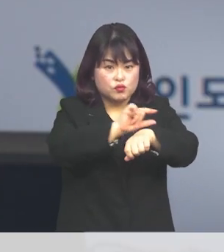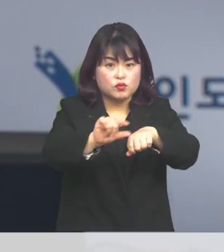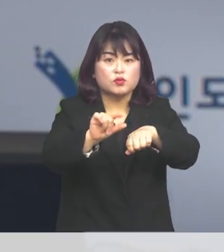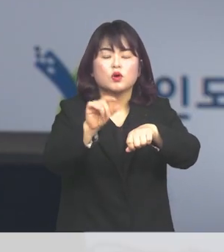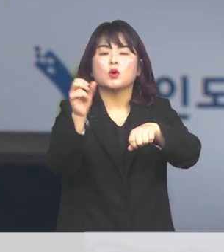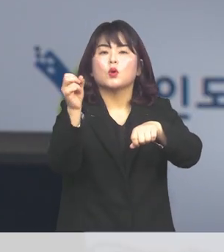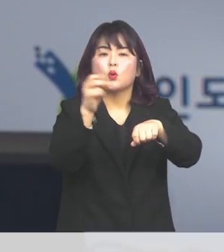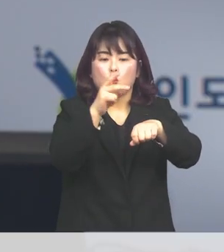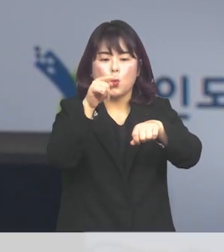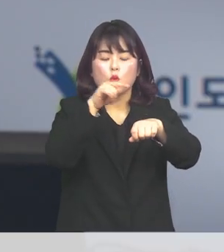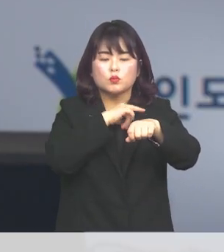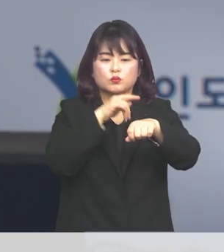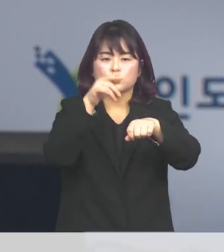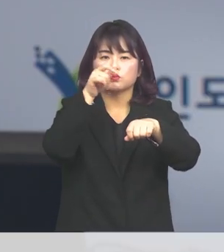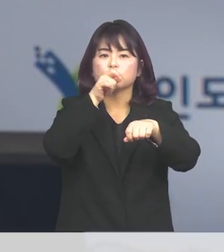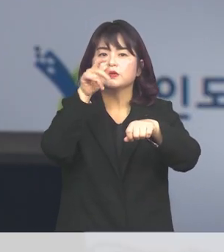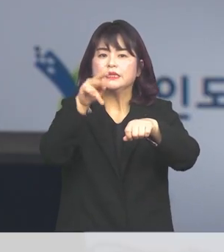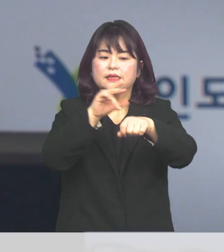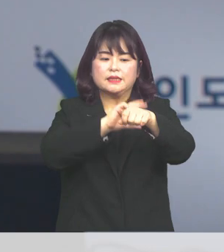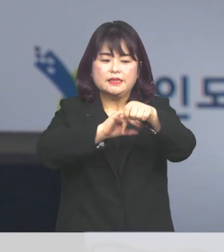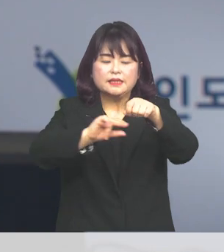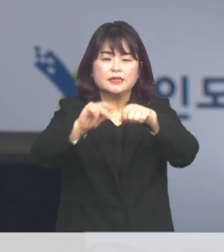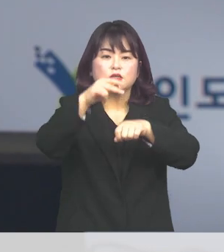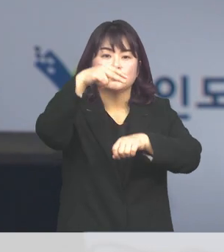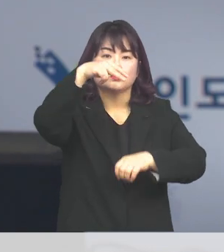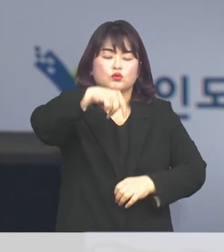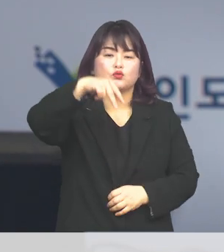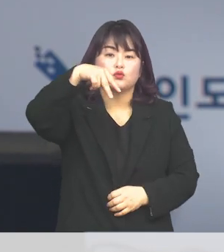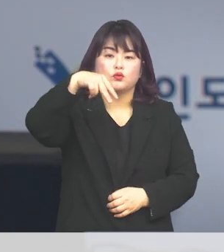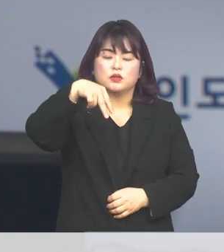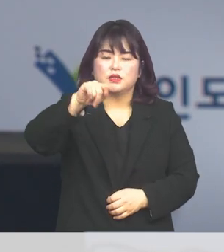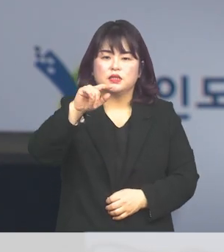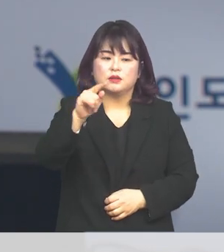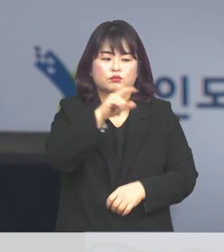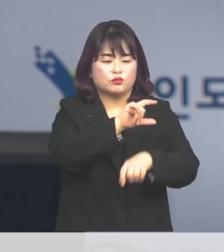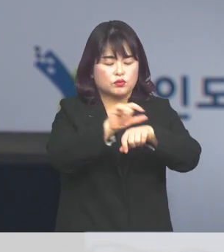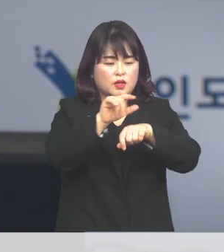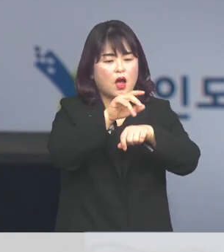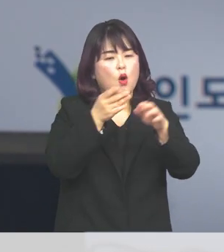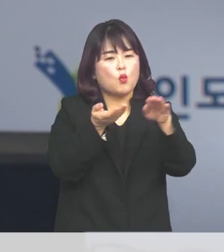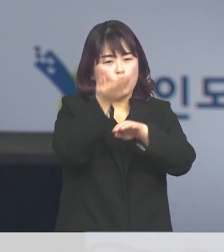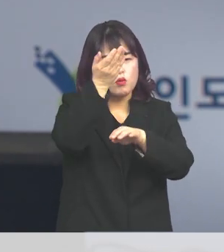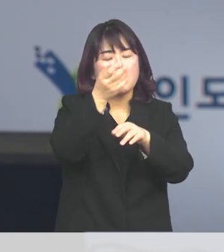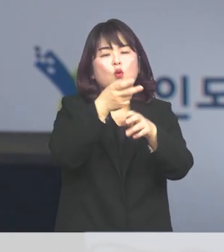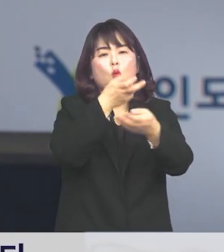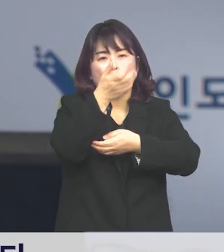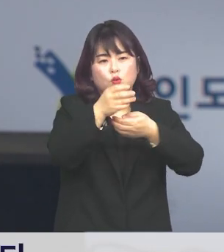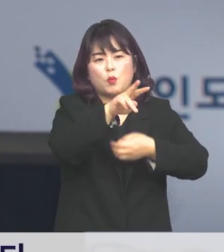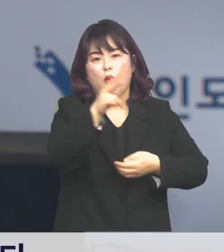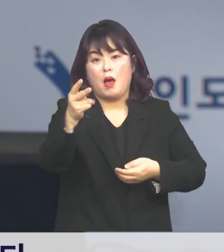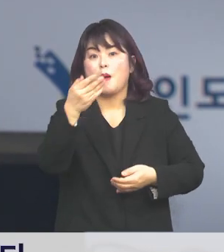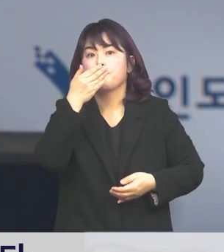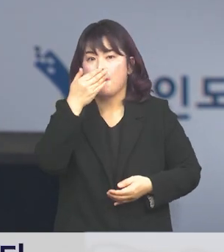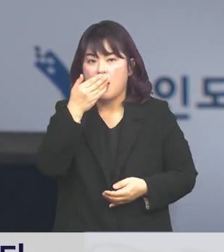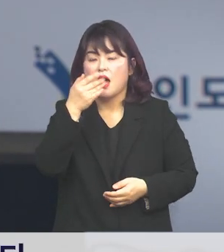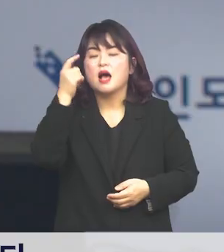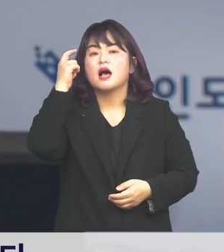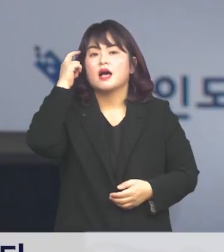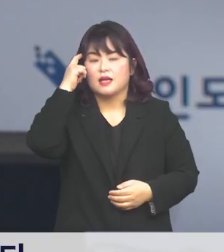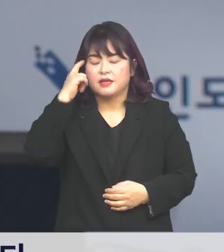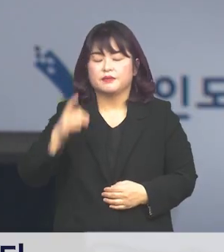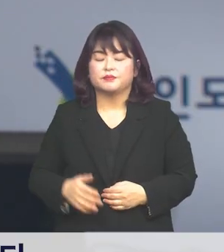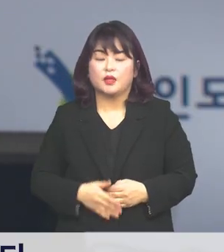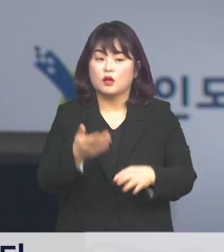GTX, 수인 분당선 지하철 등을 갈아탈 수 있게 하고요.